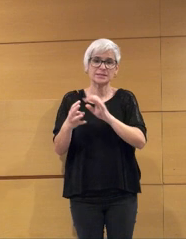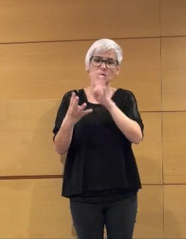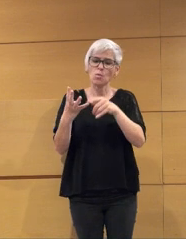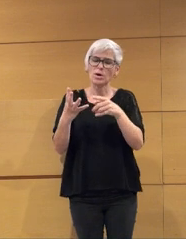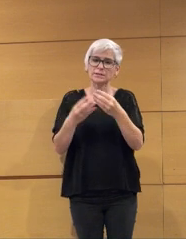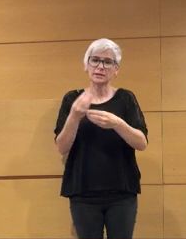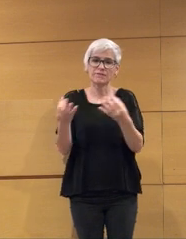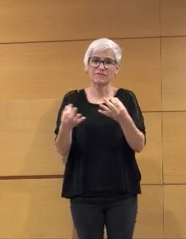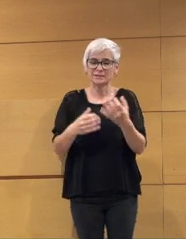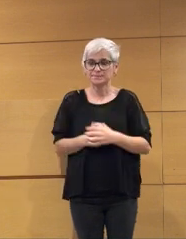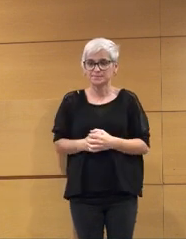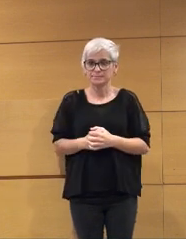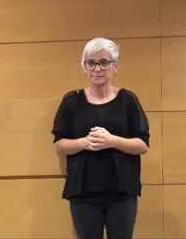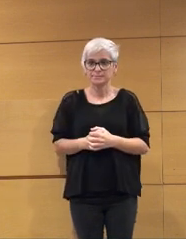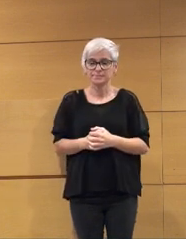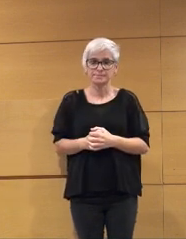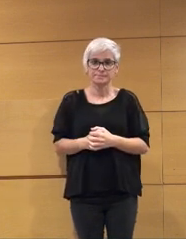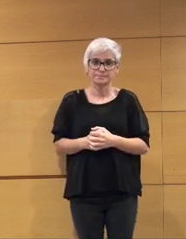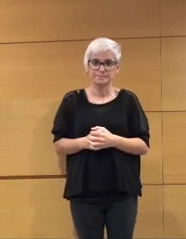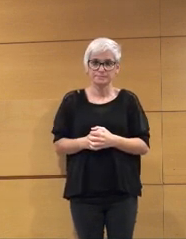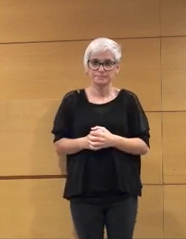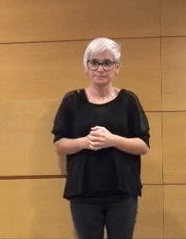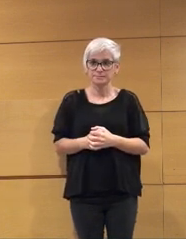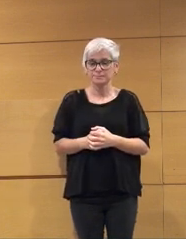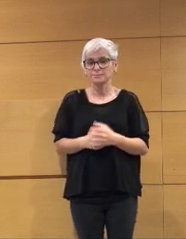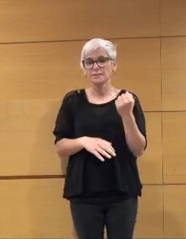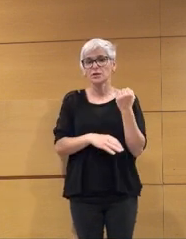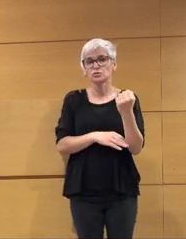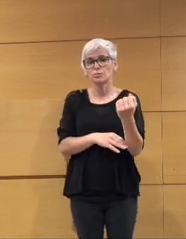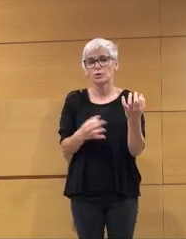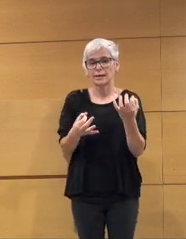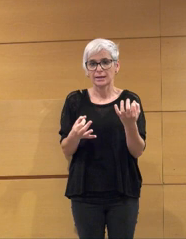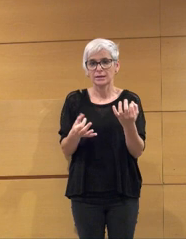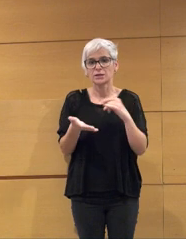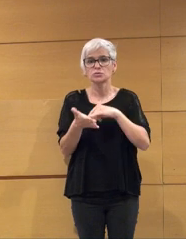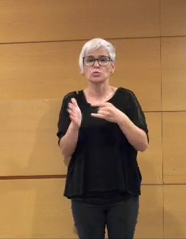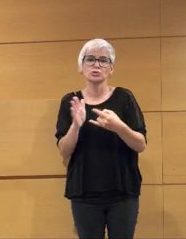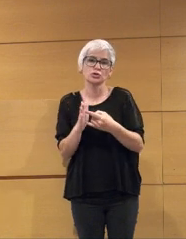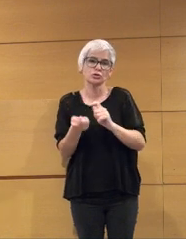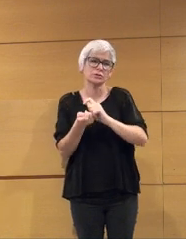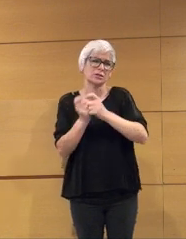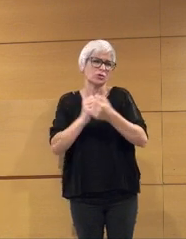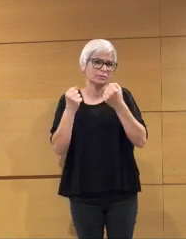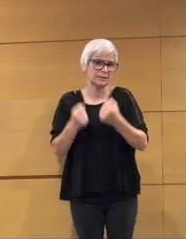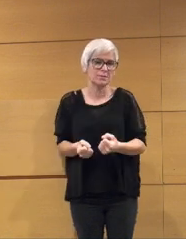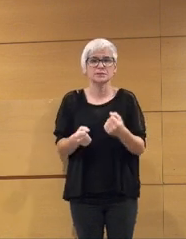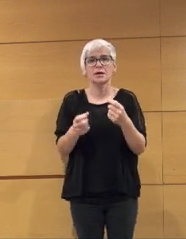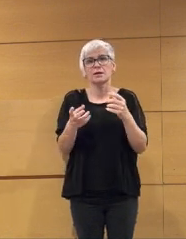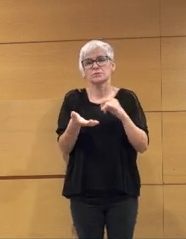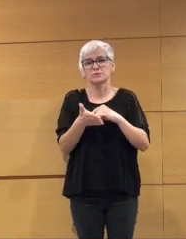que hem fet és donar suport el que es diu solucions disruptives. Bé, és un nom així